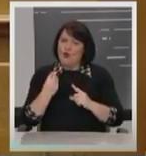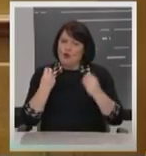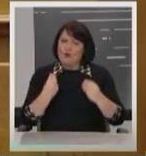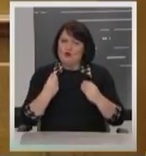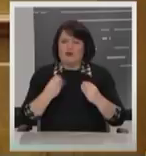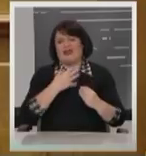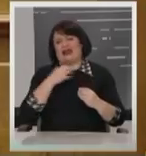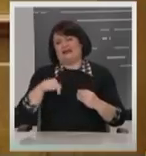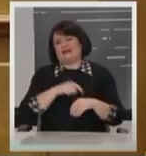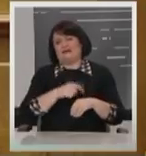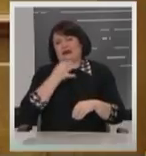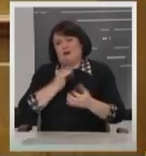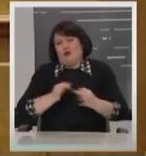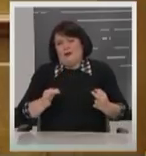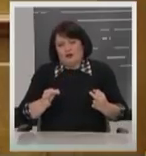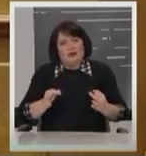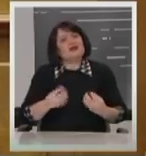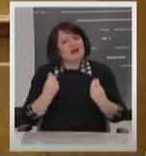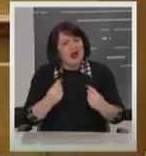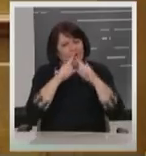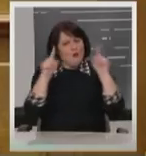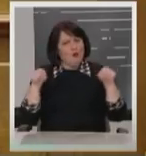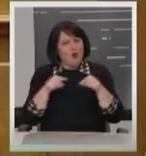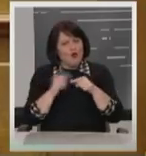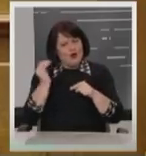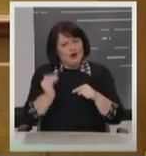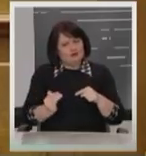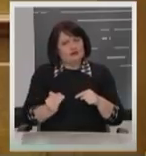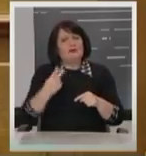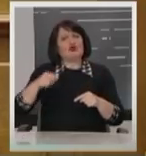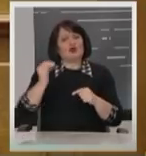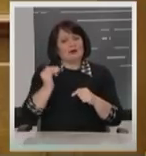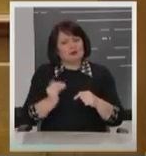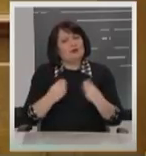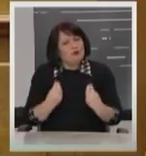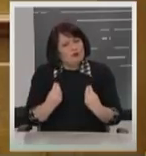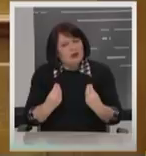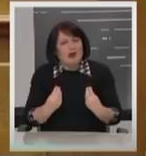χρειάζεται να αναλύσω σε αυτήν εδώ πέρα την αίθουσα. Αλλά αυτό το οποίο δεν μας λέτε,